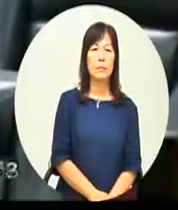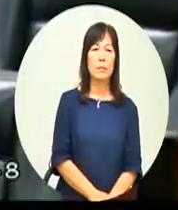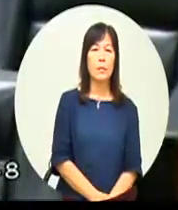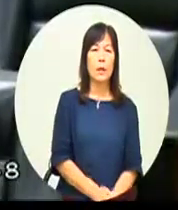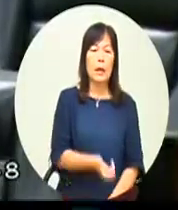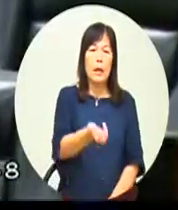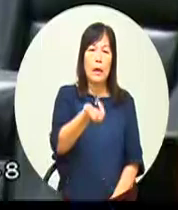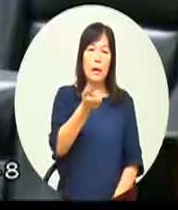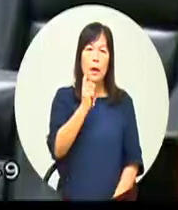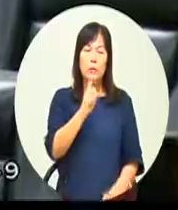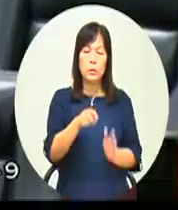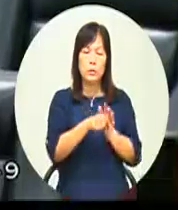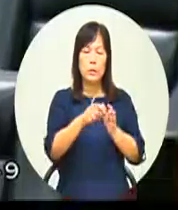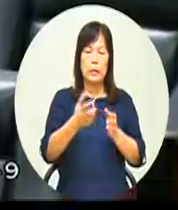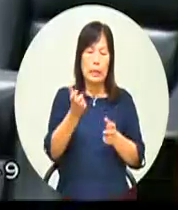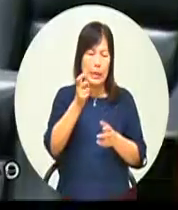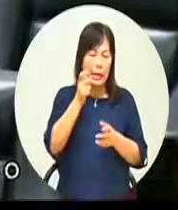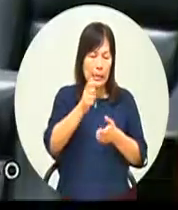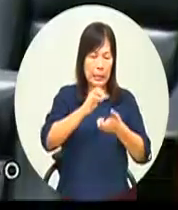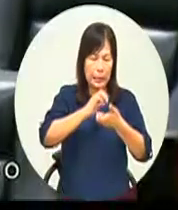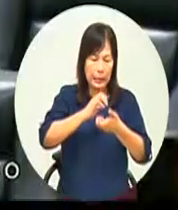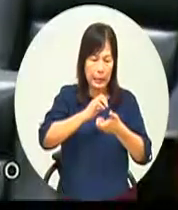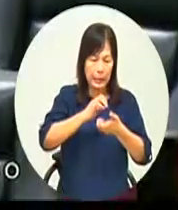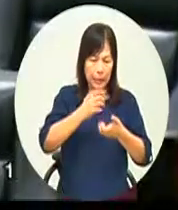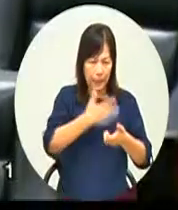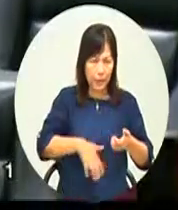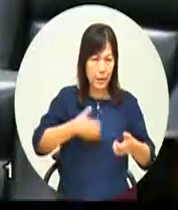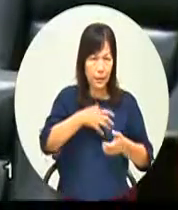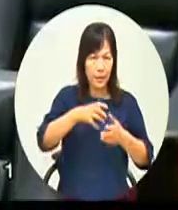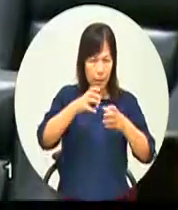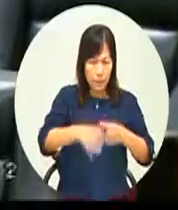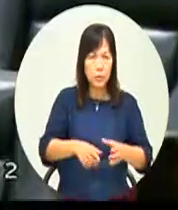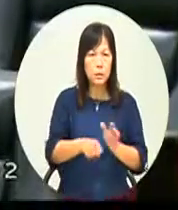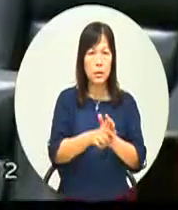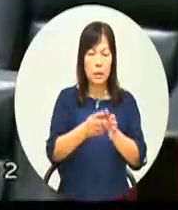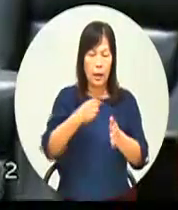刚刚讲到那一些是硬体的建设之外，其实我们过